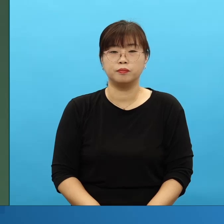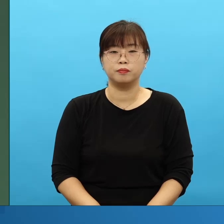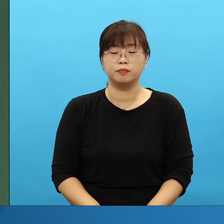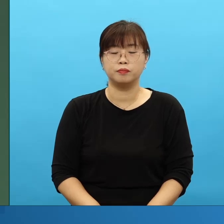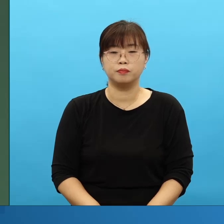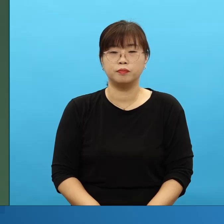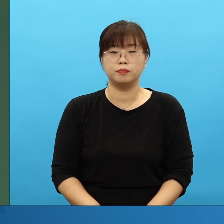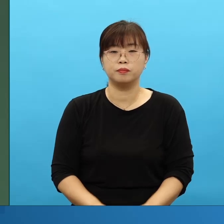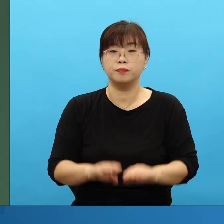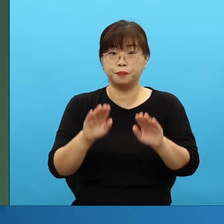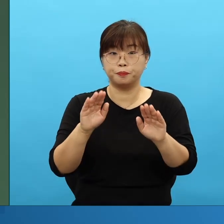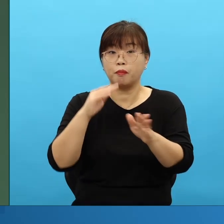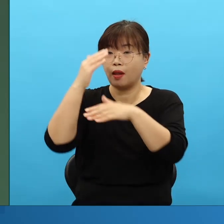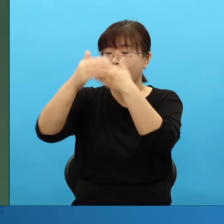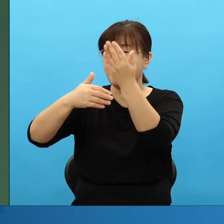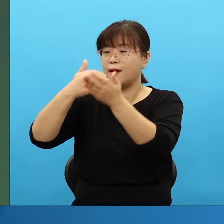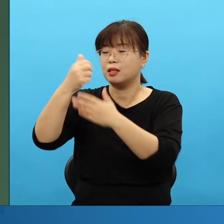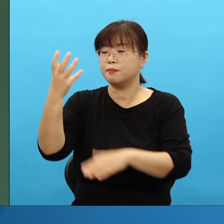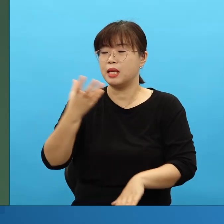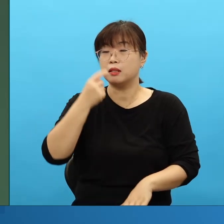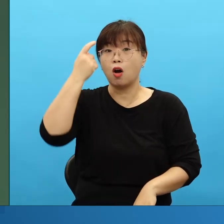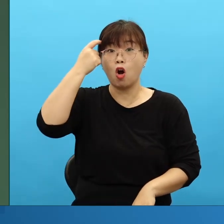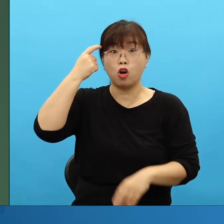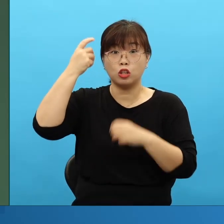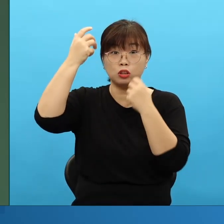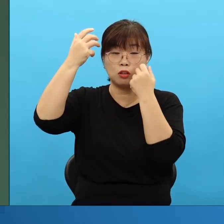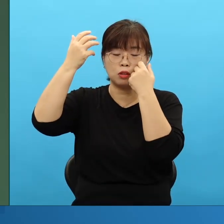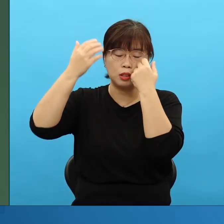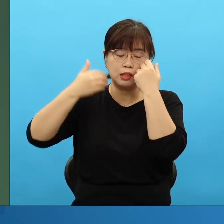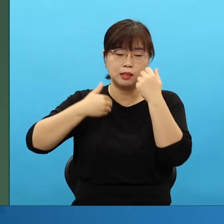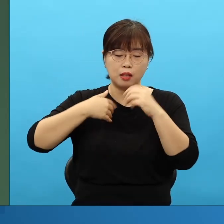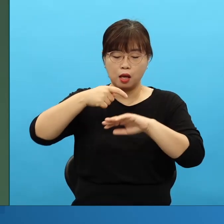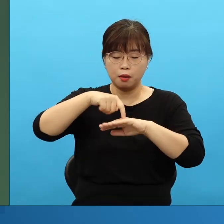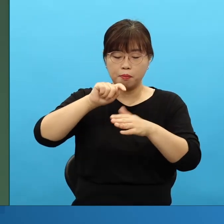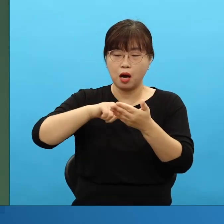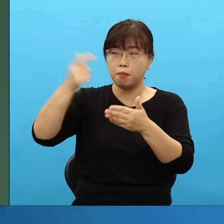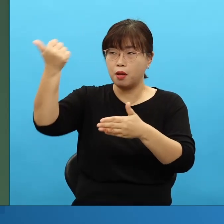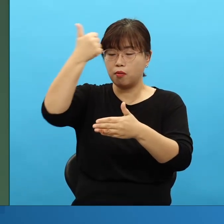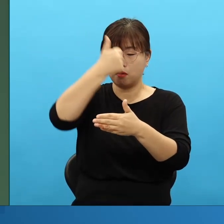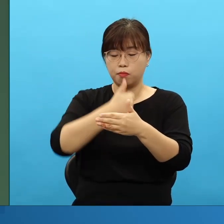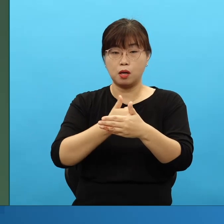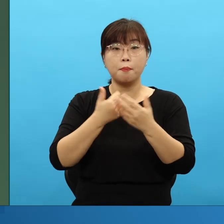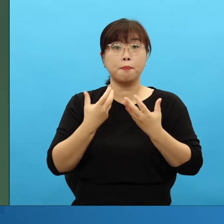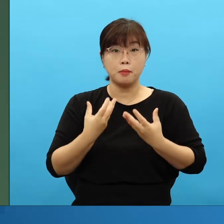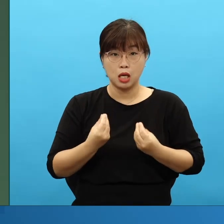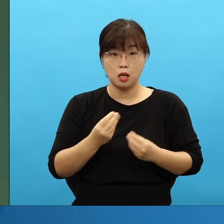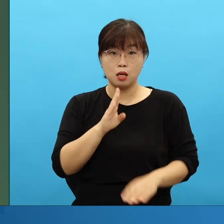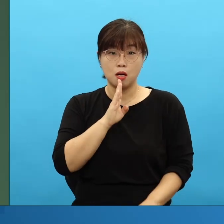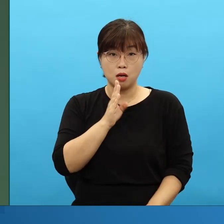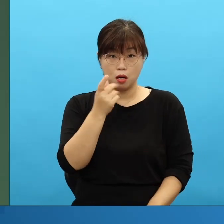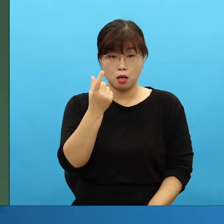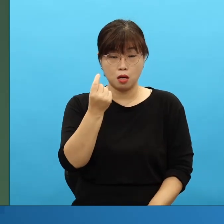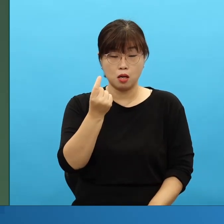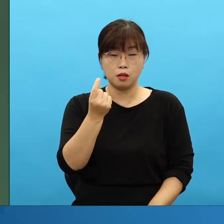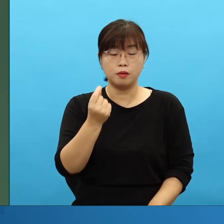내 안에 임하기 때문에요. It's because the Holy Spirit has come upon me. 그래서 이렇게 말씀하고 있습니다. And that's